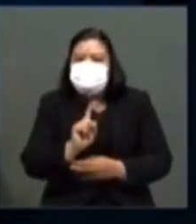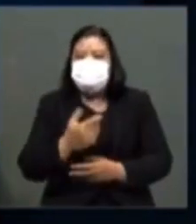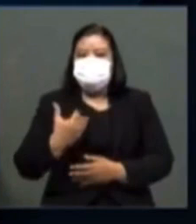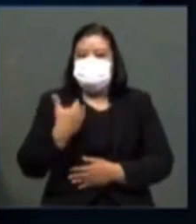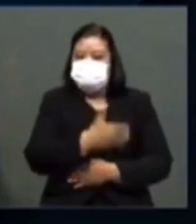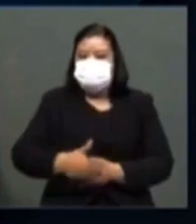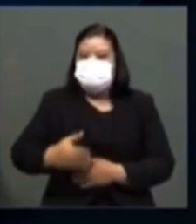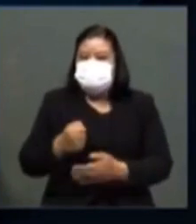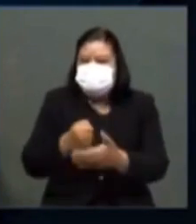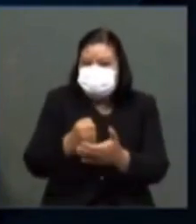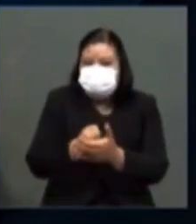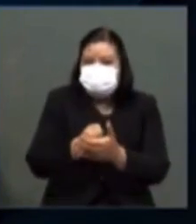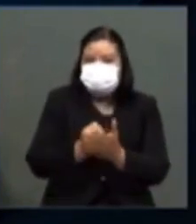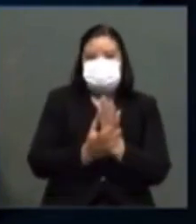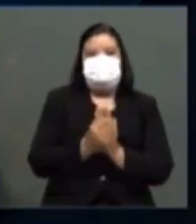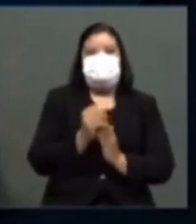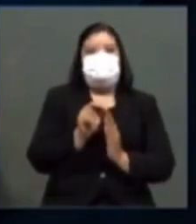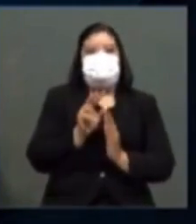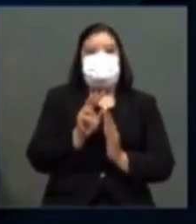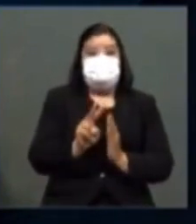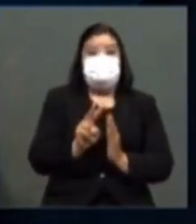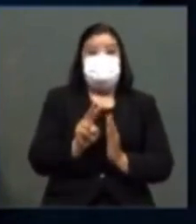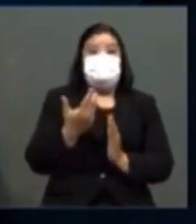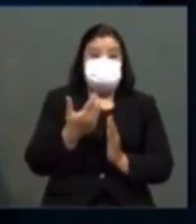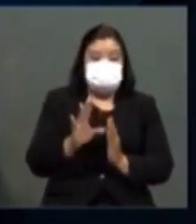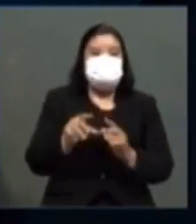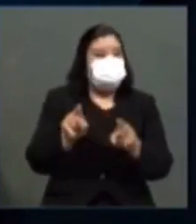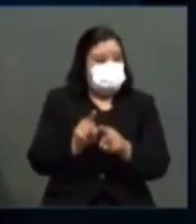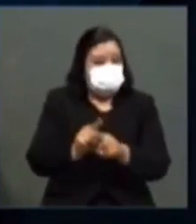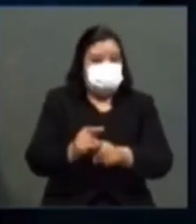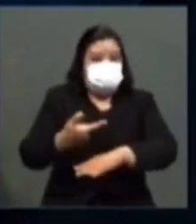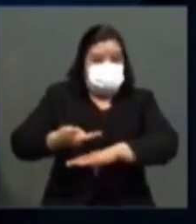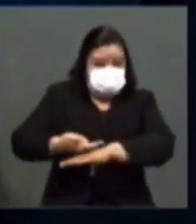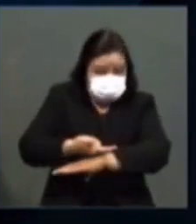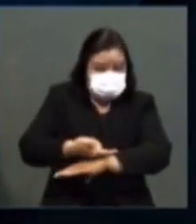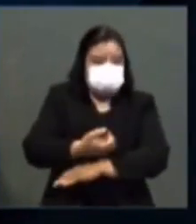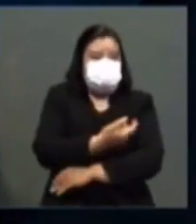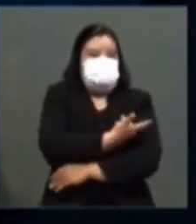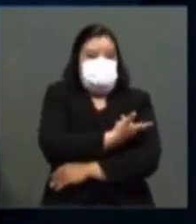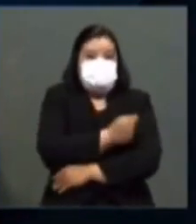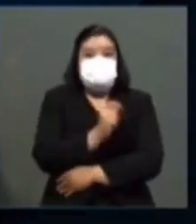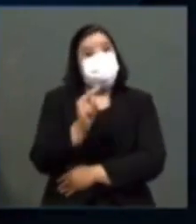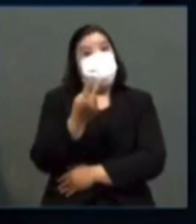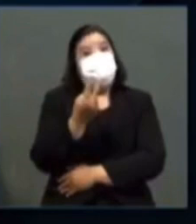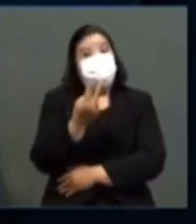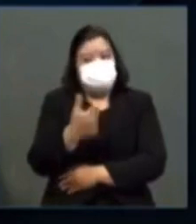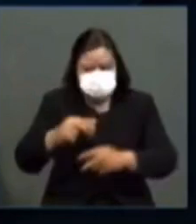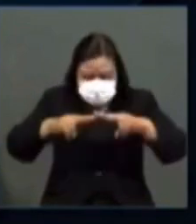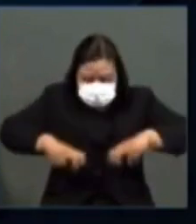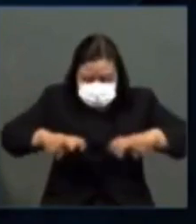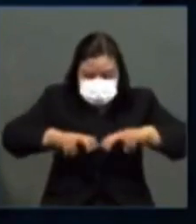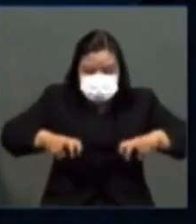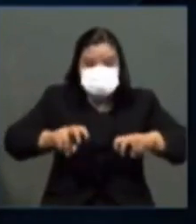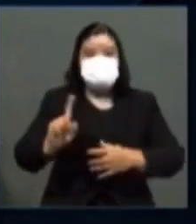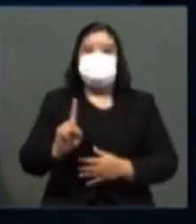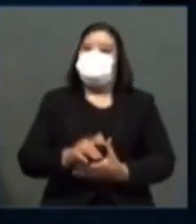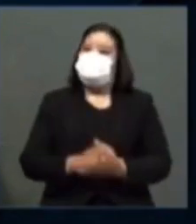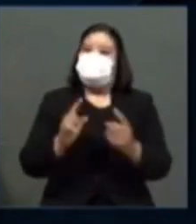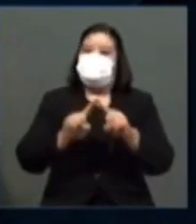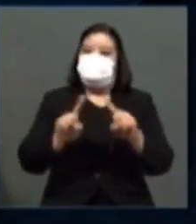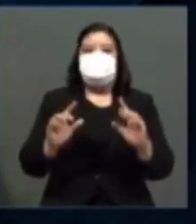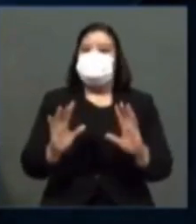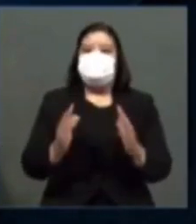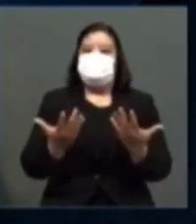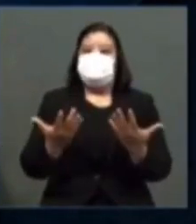ง2สัปดาห์หลังฉีดทั้งเข้าทางผิวหนังและเข้าทางกล้ามเนื้อในการศึกษาที่ภูเก็ตเนี่ยนะคะไม่มีความแตกต่างกัน